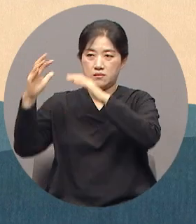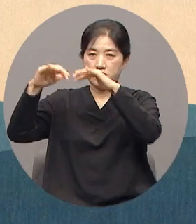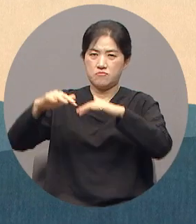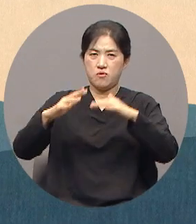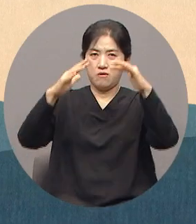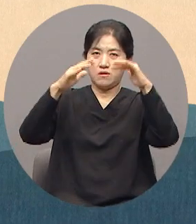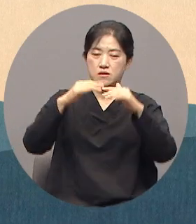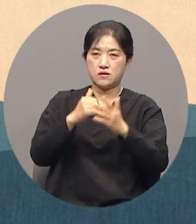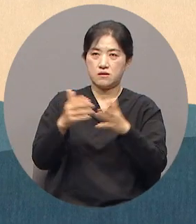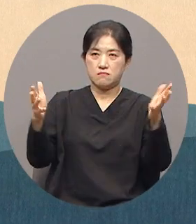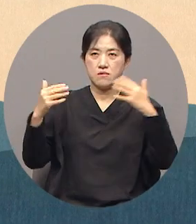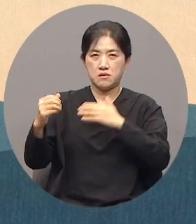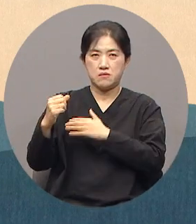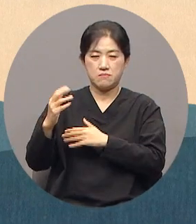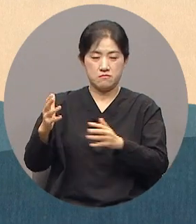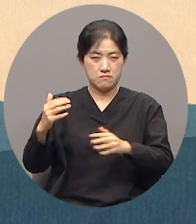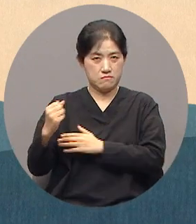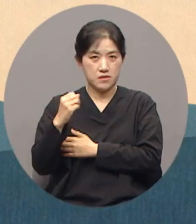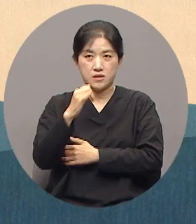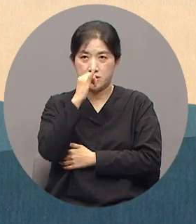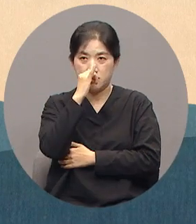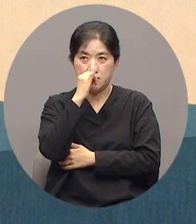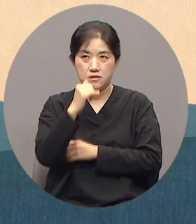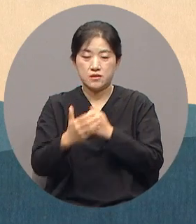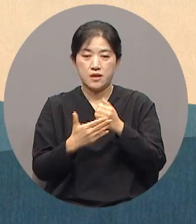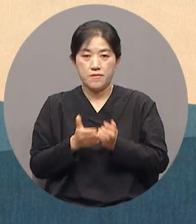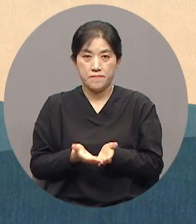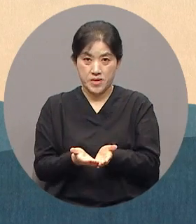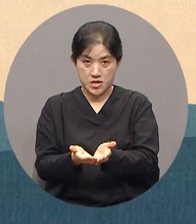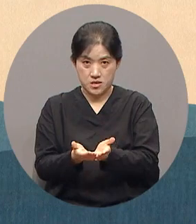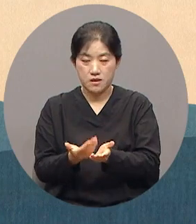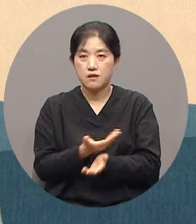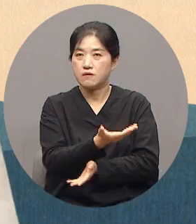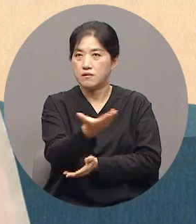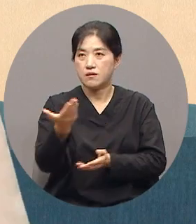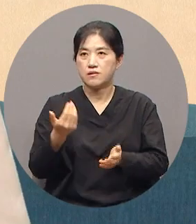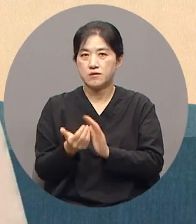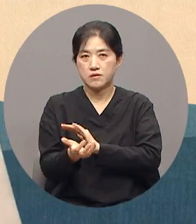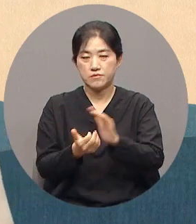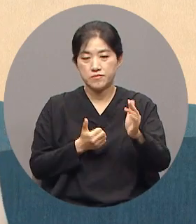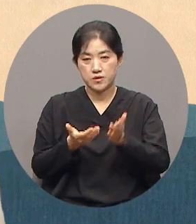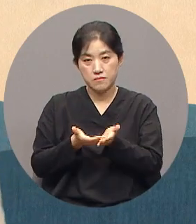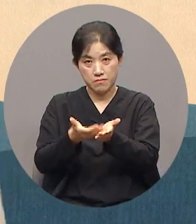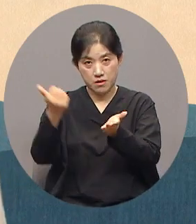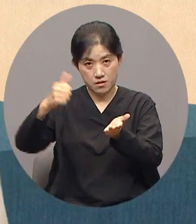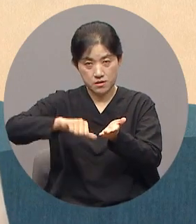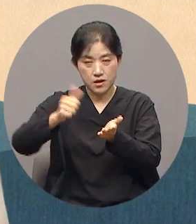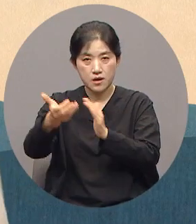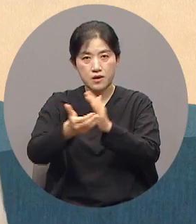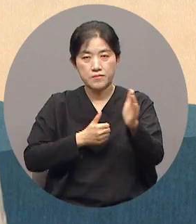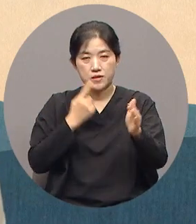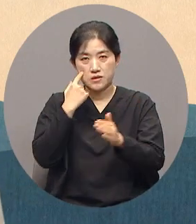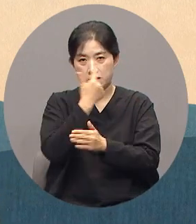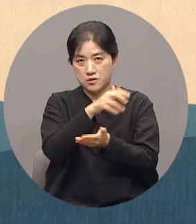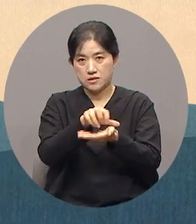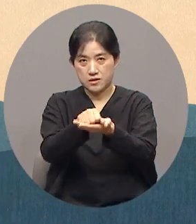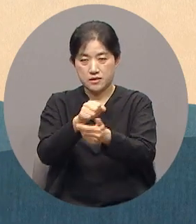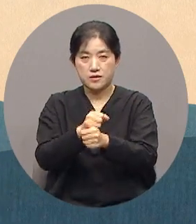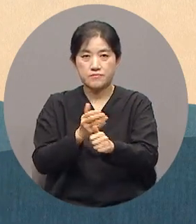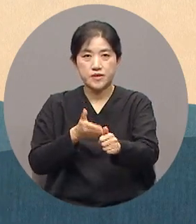일겠고 바람도 강하게 불겠습니다 백기 이용하시는 분들은 사전에 운한 정보를 잘 참고하시는게